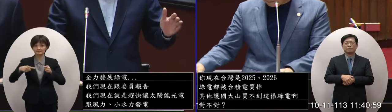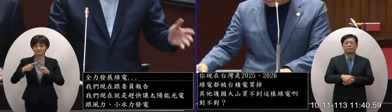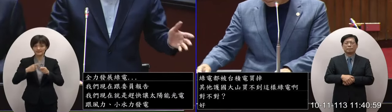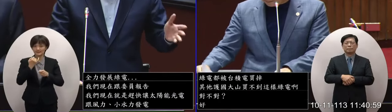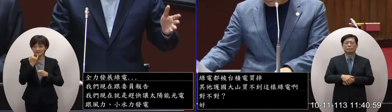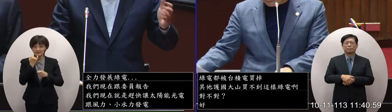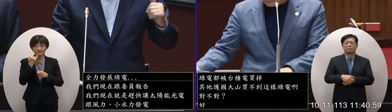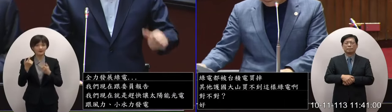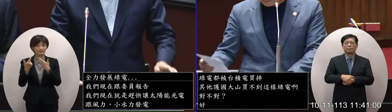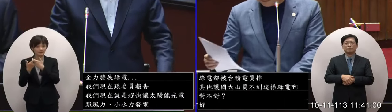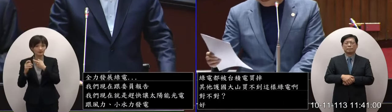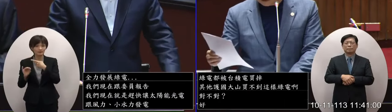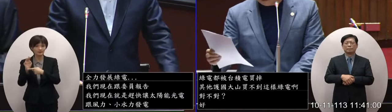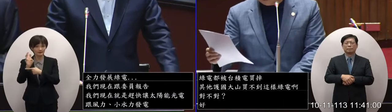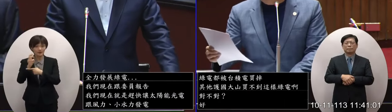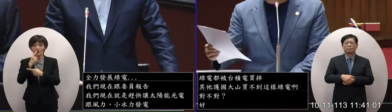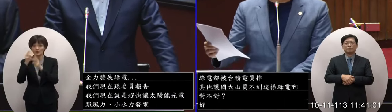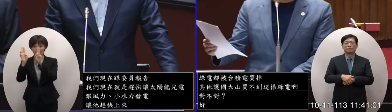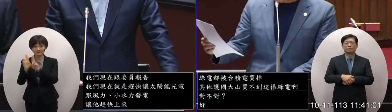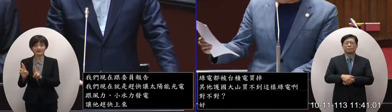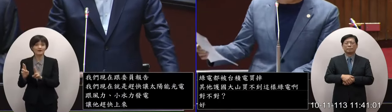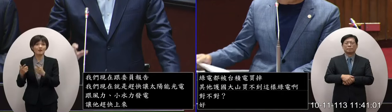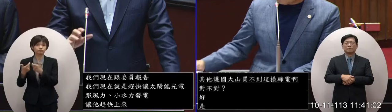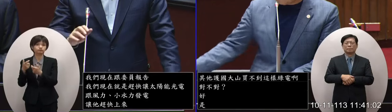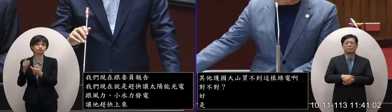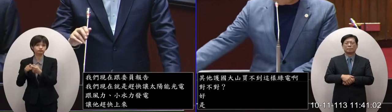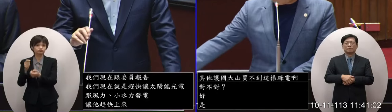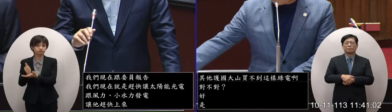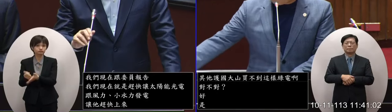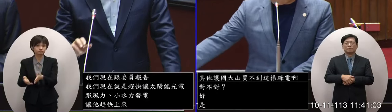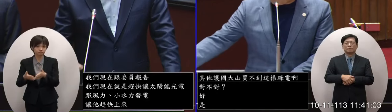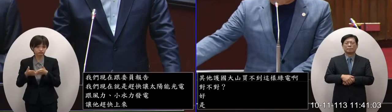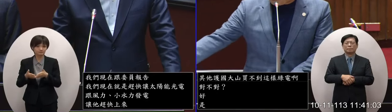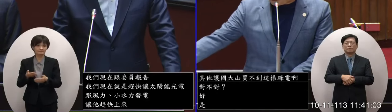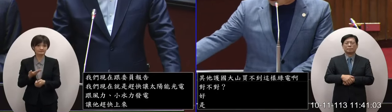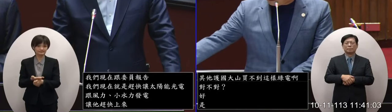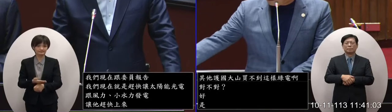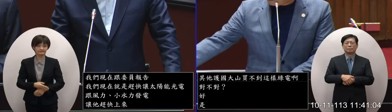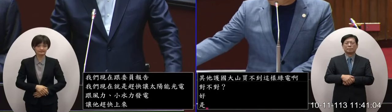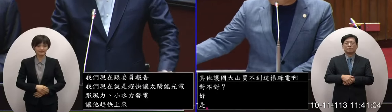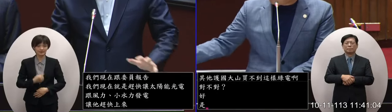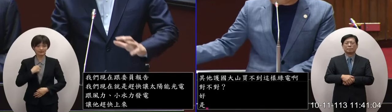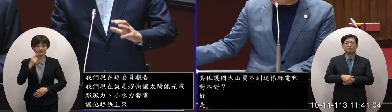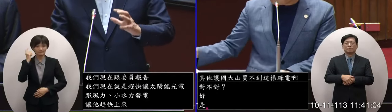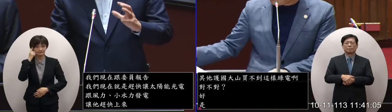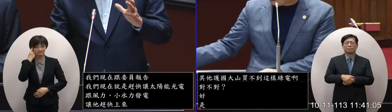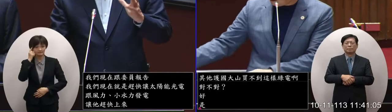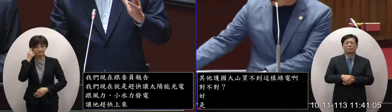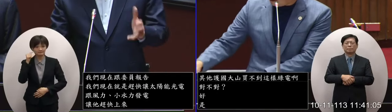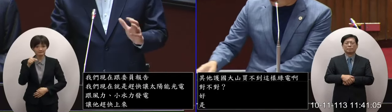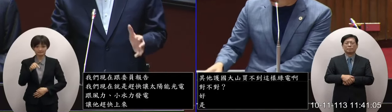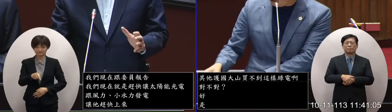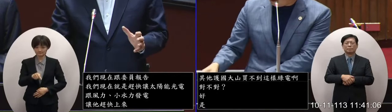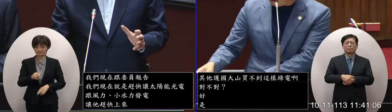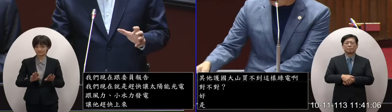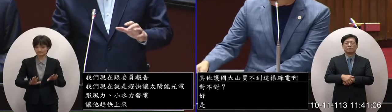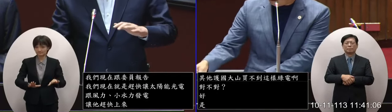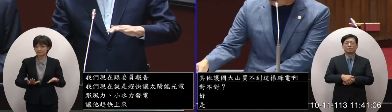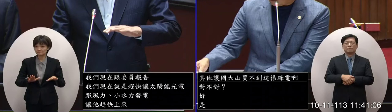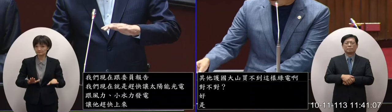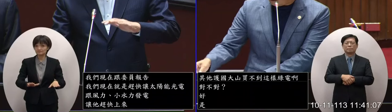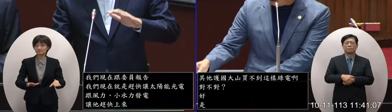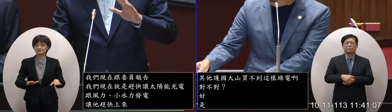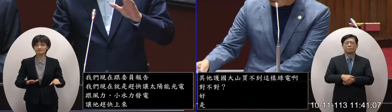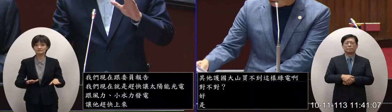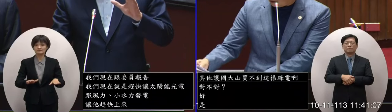个30%是绿电。这样子的一个市场需求，所以我认为这个目前啊，